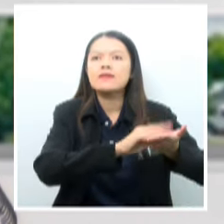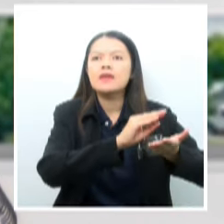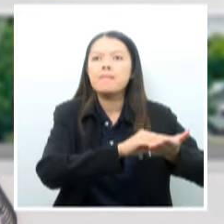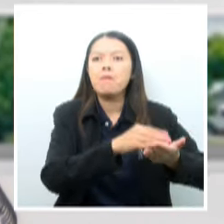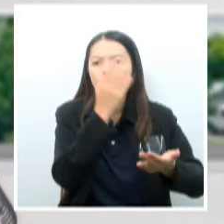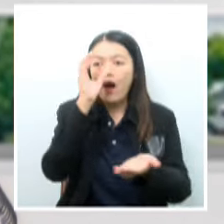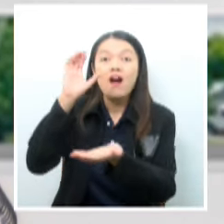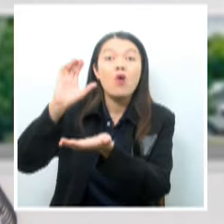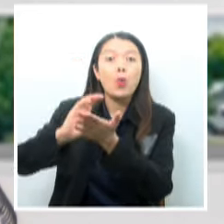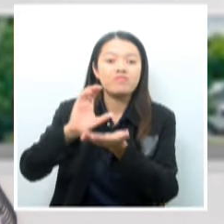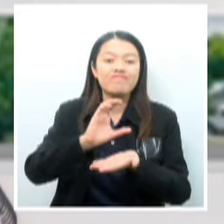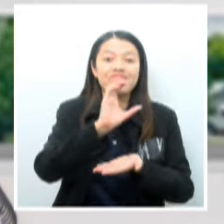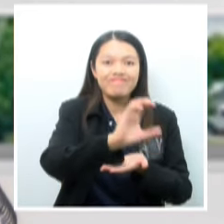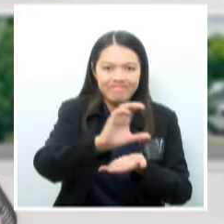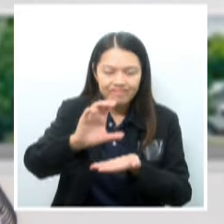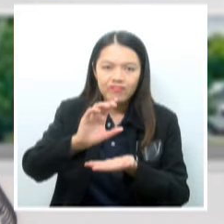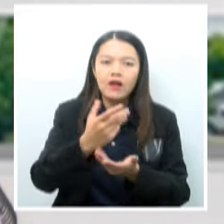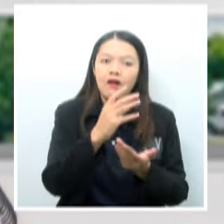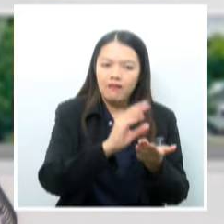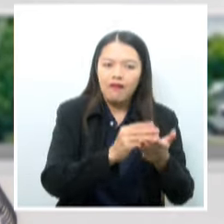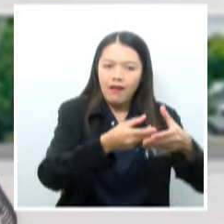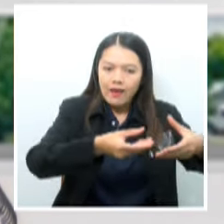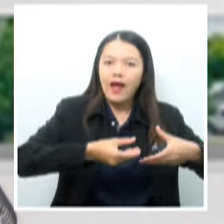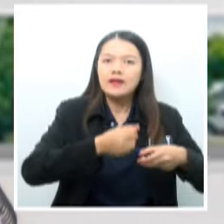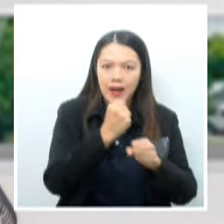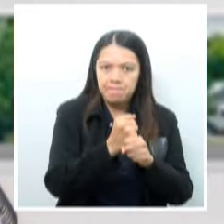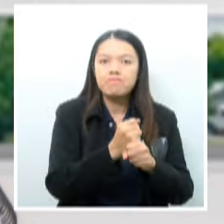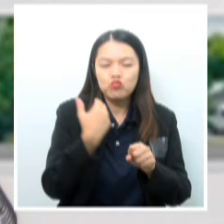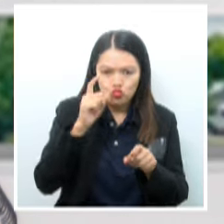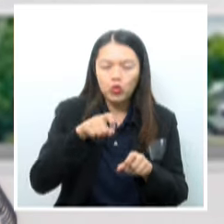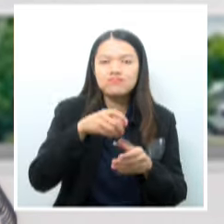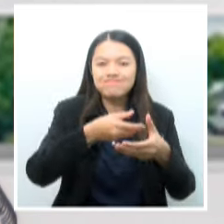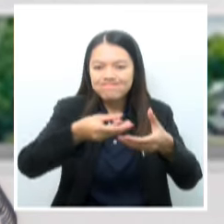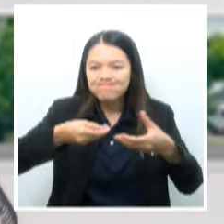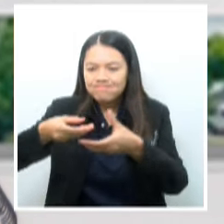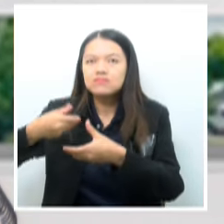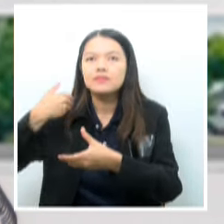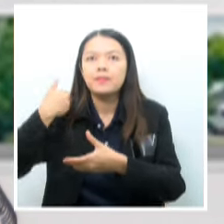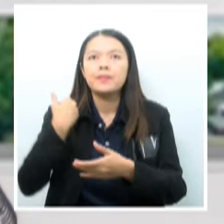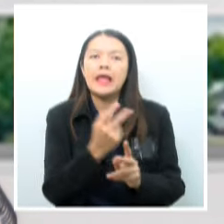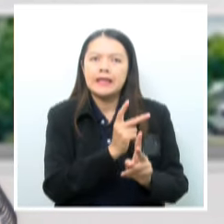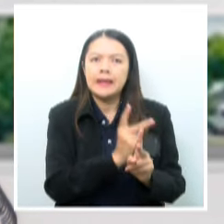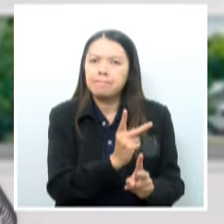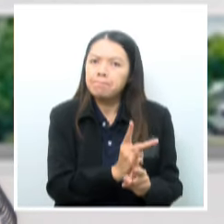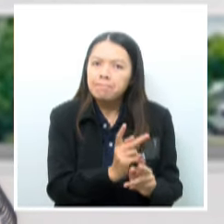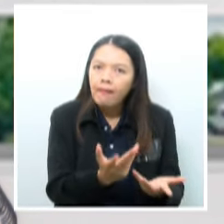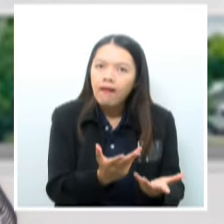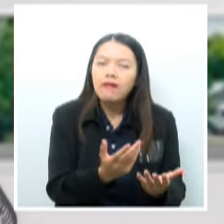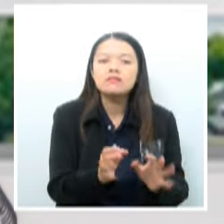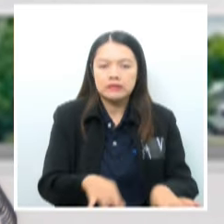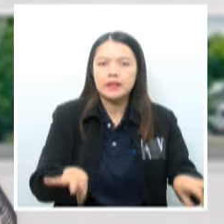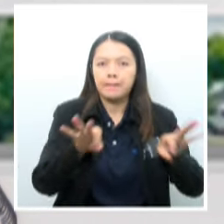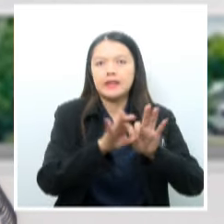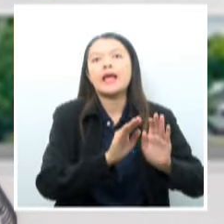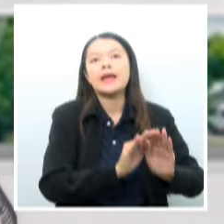มาณต้องมีรายงานแล้วก็มีผลผลิตตามกำหนดของงบประมาณนั้นๆดังนั้นการเก็บเนี่ยยังมีความจำเป็นครับ